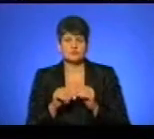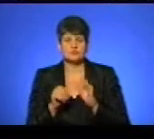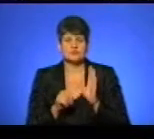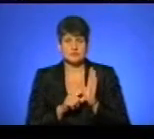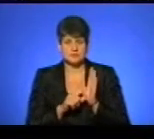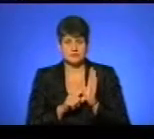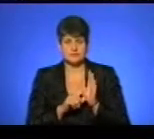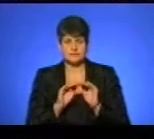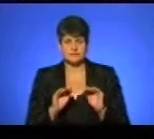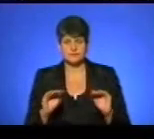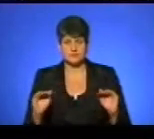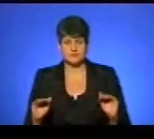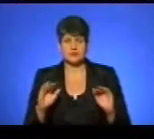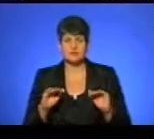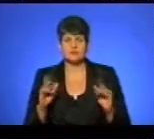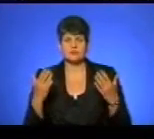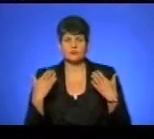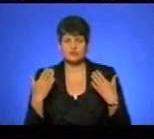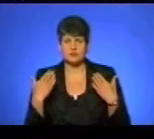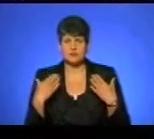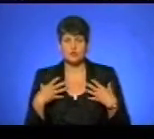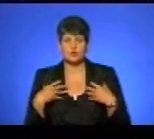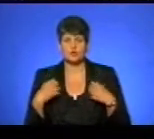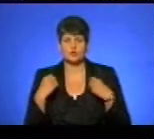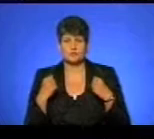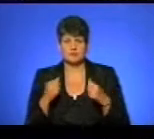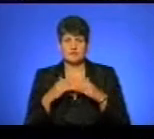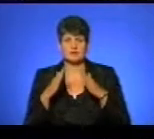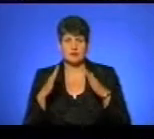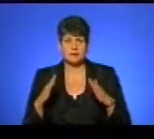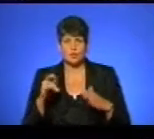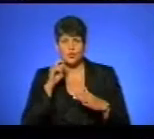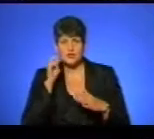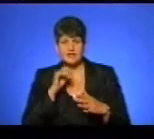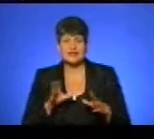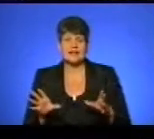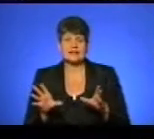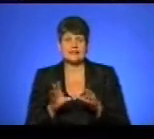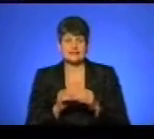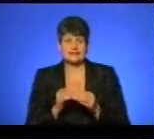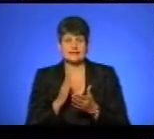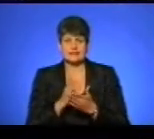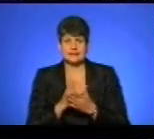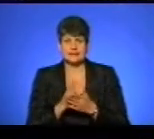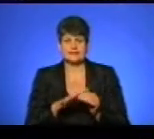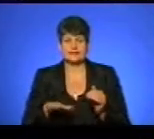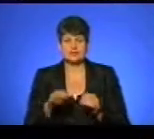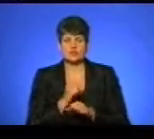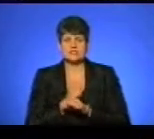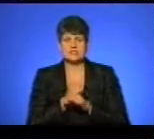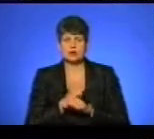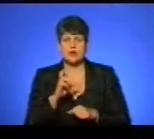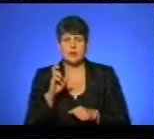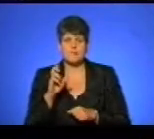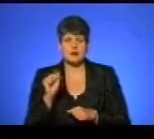школярами Тернопільщини діти відпочиватимуть та оздоровлюватимуться у таборі «Україна єдина», який діятиме на території санаторію «Барвінок» у